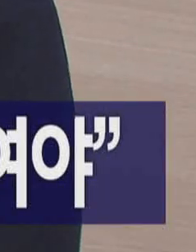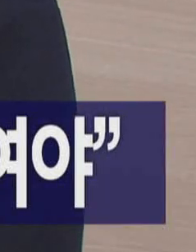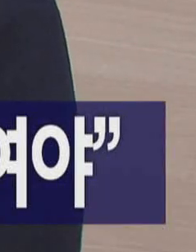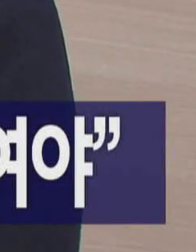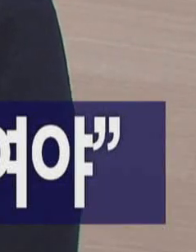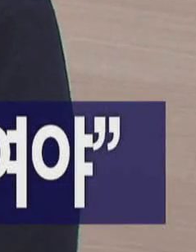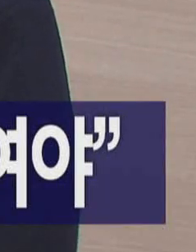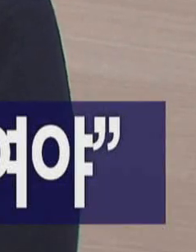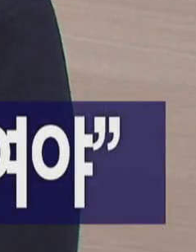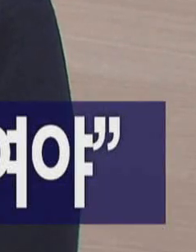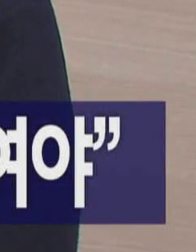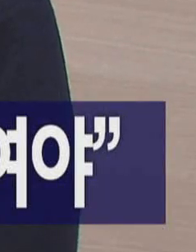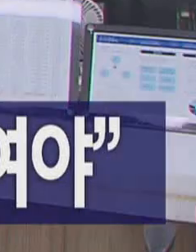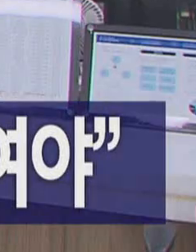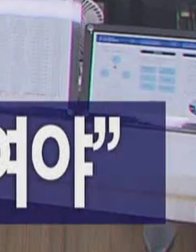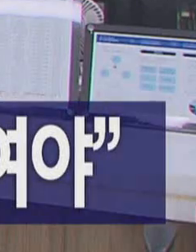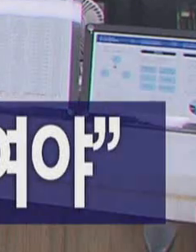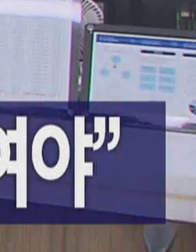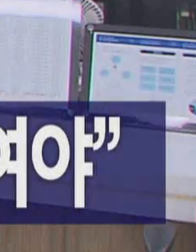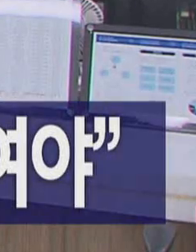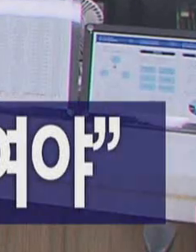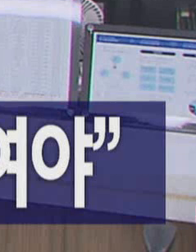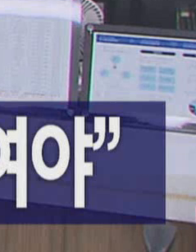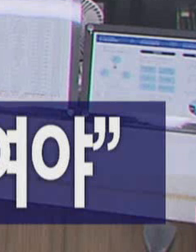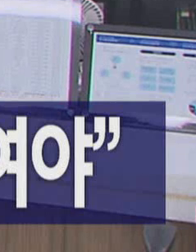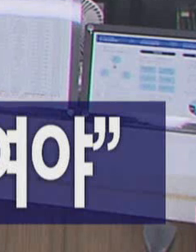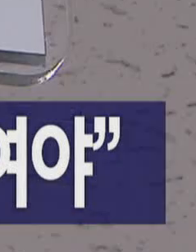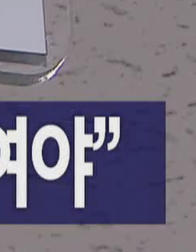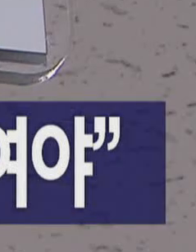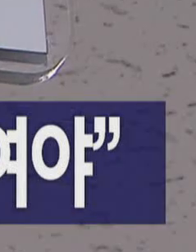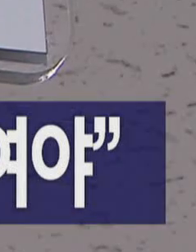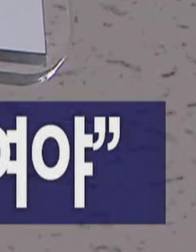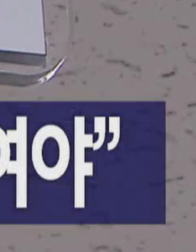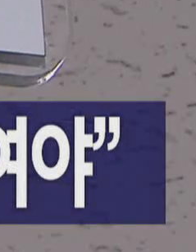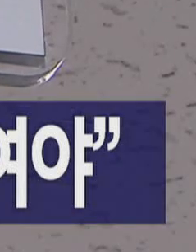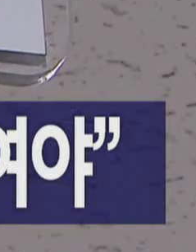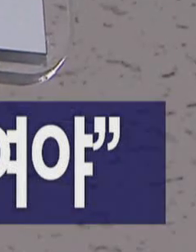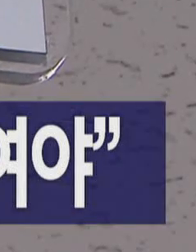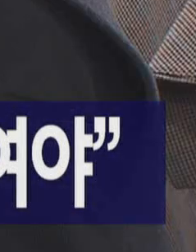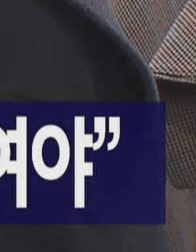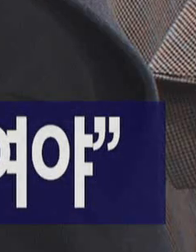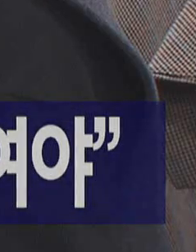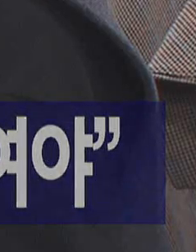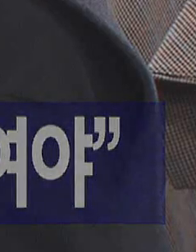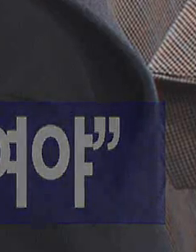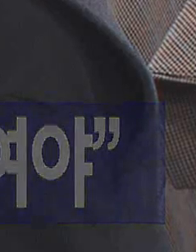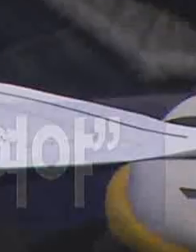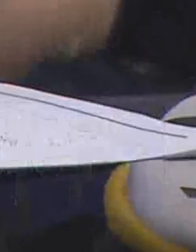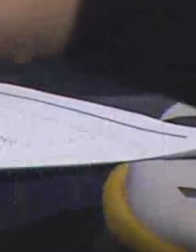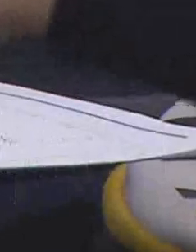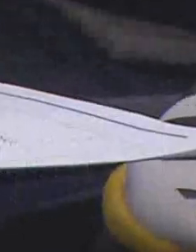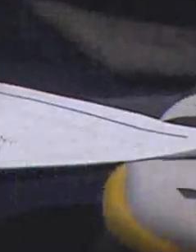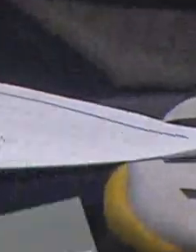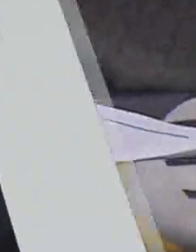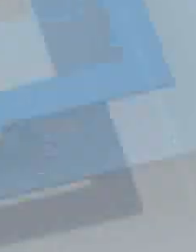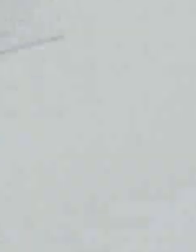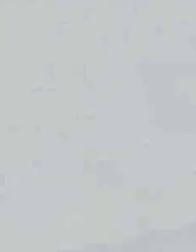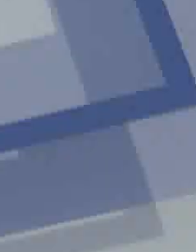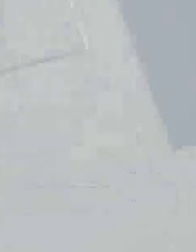지금 일부 나오고요. 지역 부동산 시장의 정상화는 가능할지 당국의 의지가 시험대에 올랐습니다.